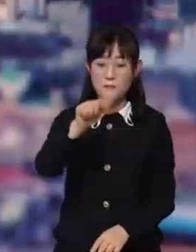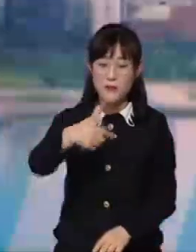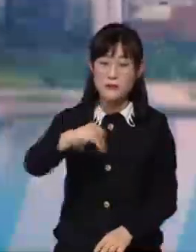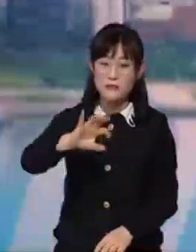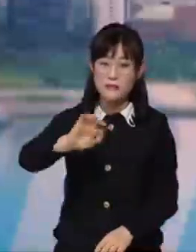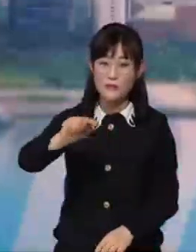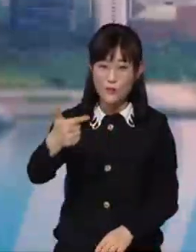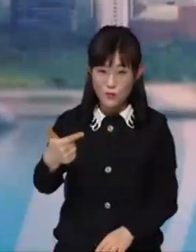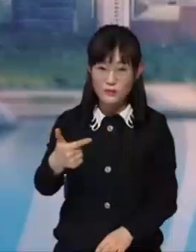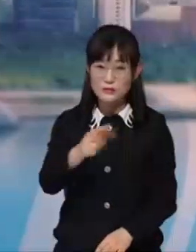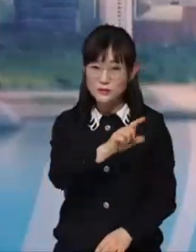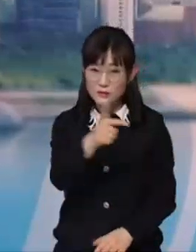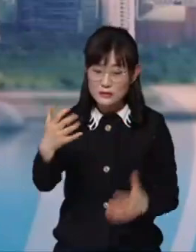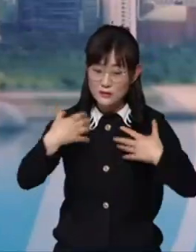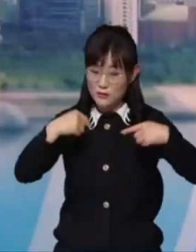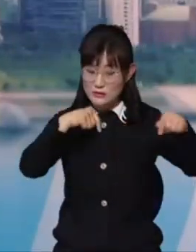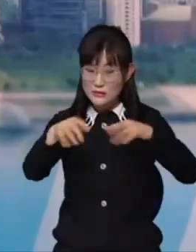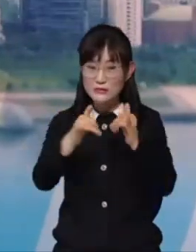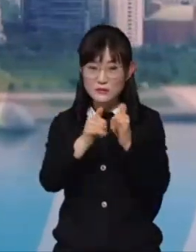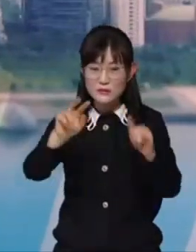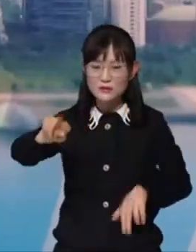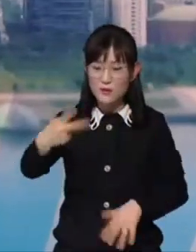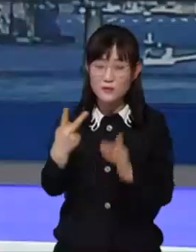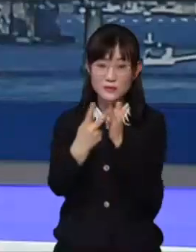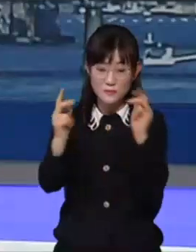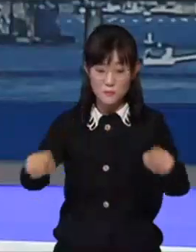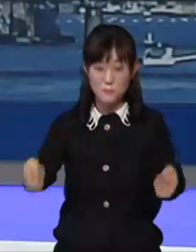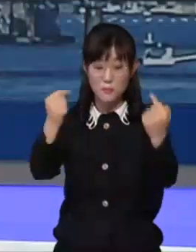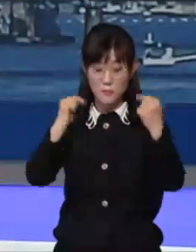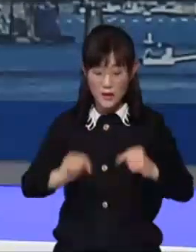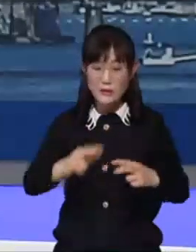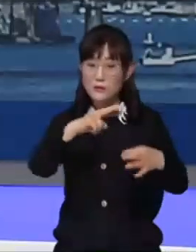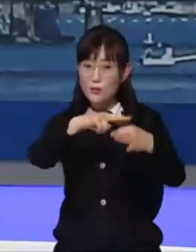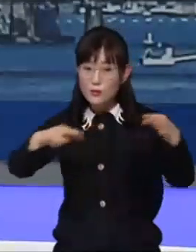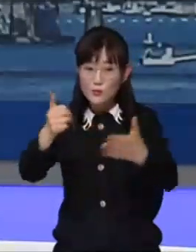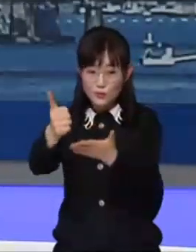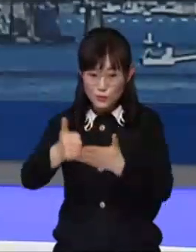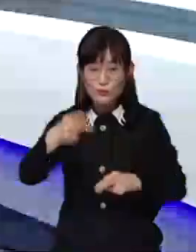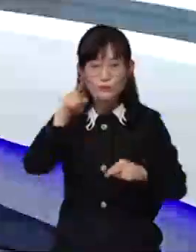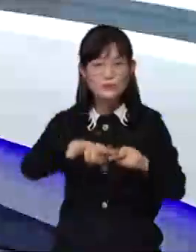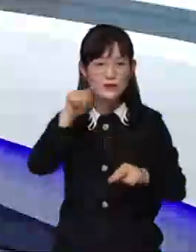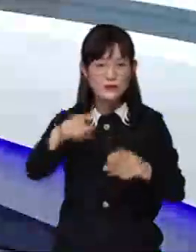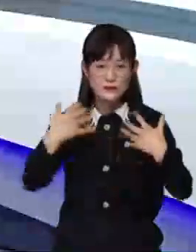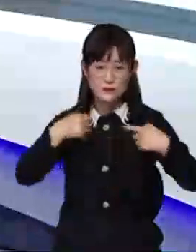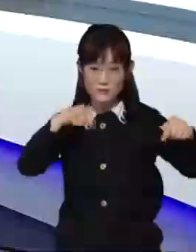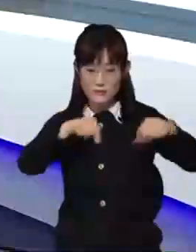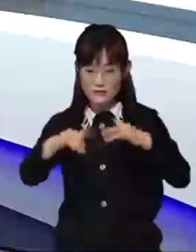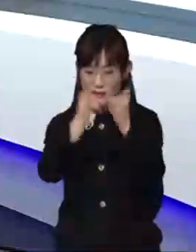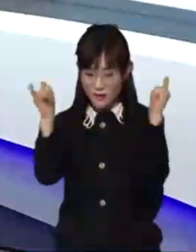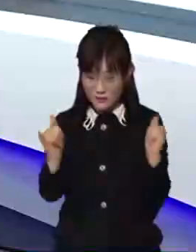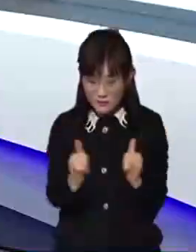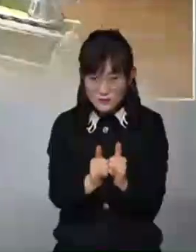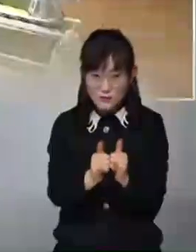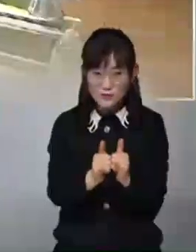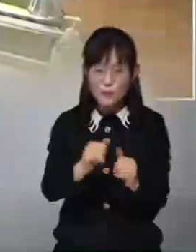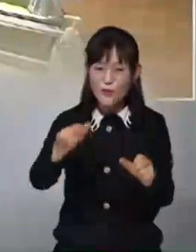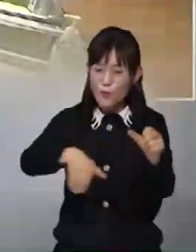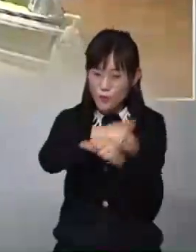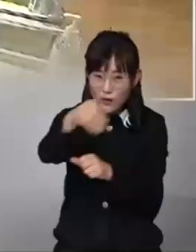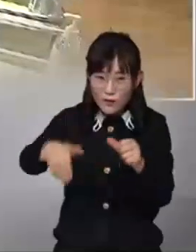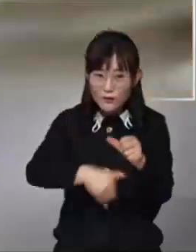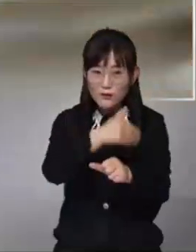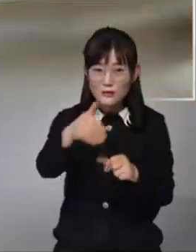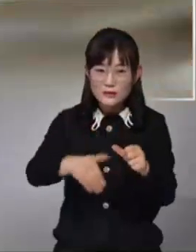박지원 나경원 등을 비롯해 지금까지 200여 명이 출연한 여의도 초대석에서는 정치적 사회적 현안에 대한 다양한